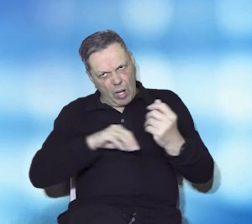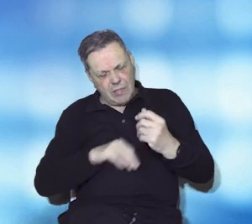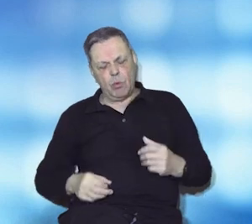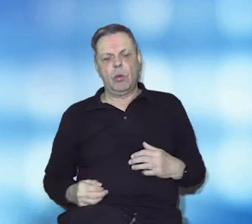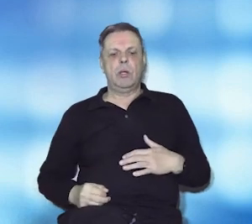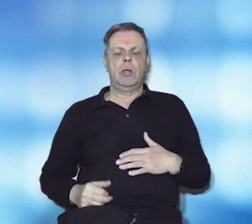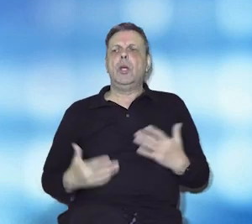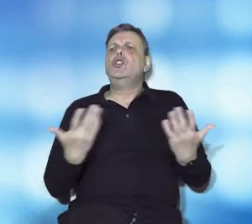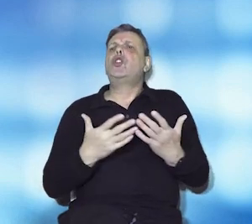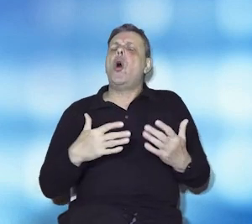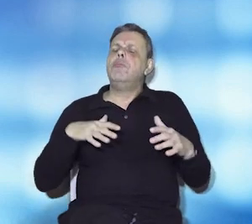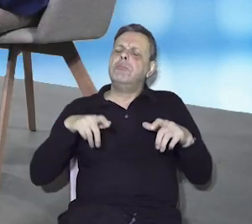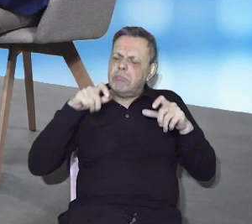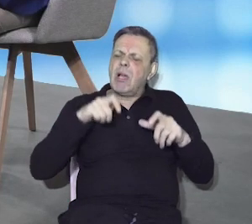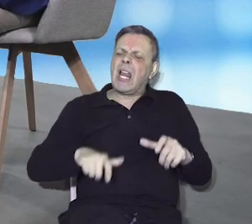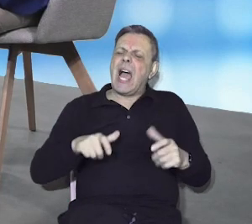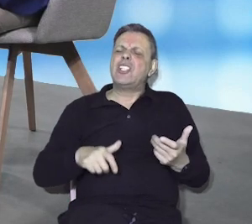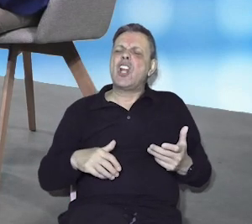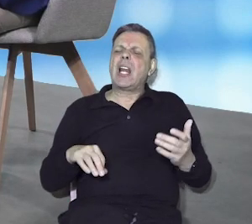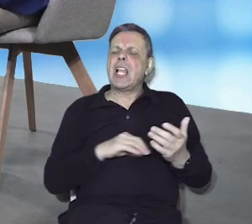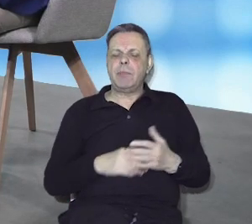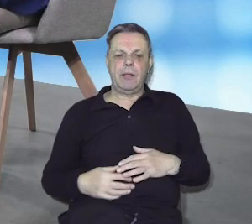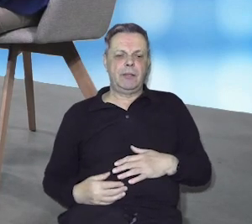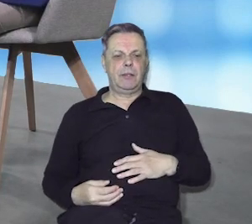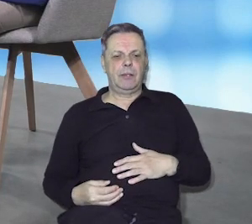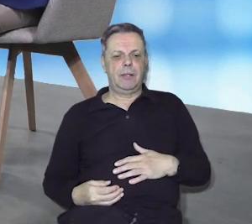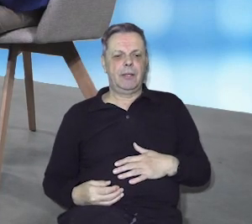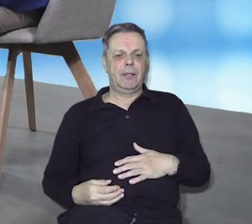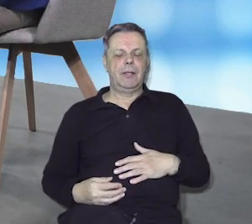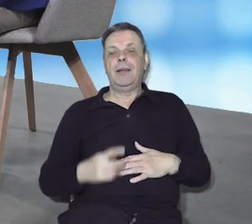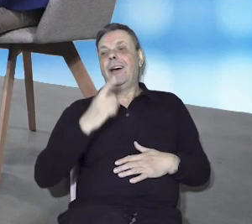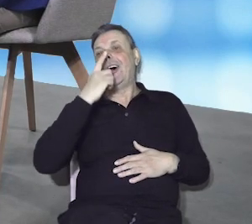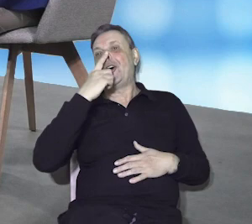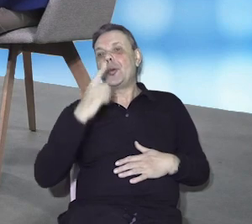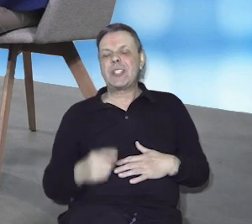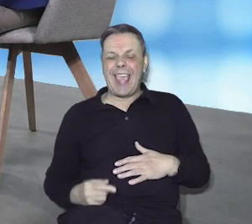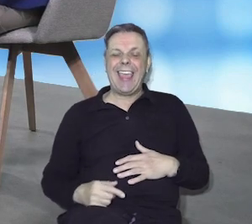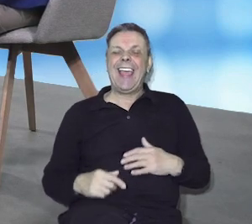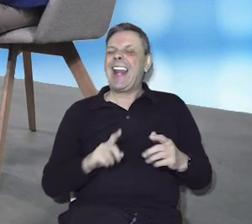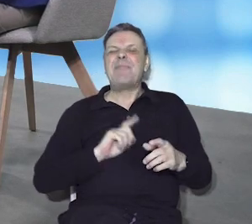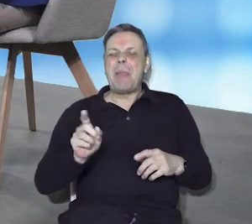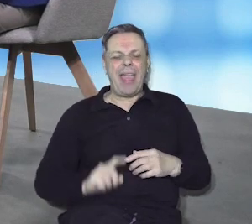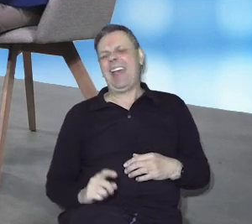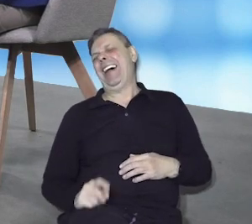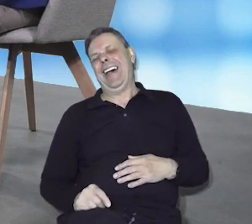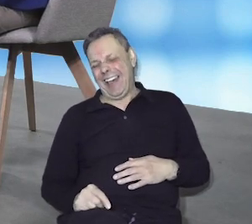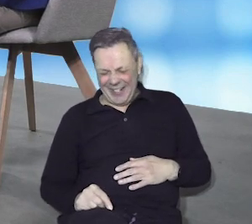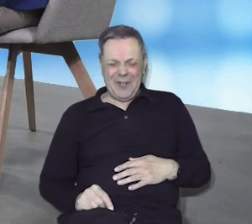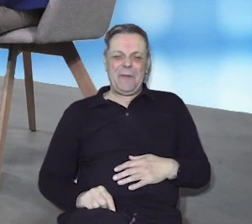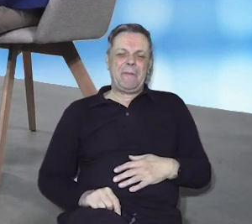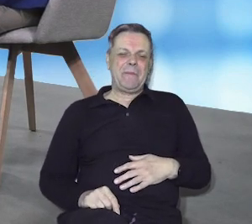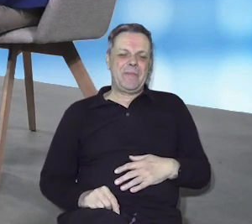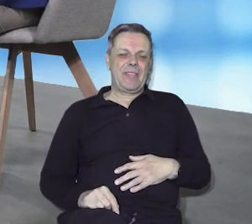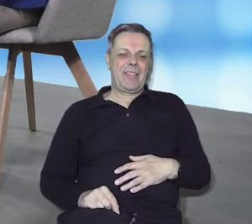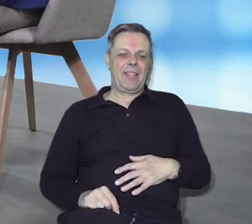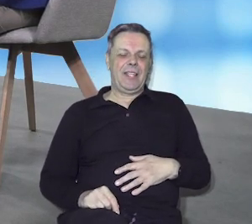od klasične? Sad vjerojatno ruske glazbenike ne. Baš sam sad htio reći jednog Rusa, reći, recimo Prokofjev, na